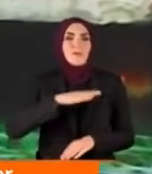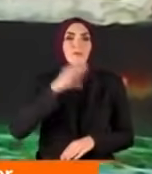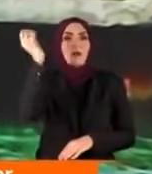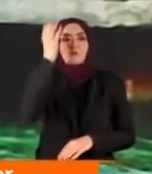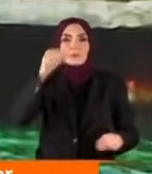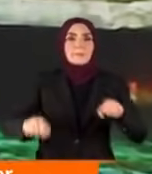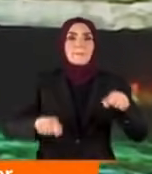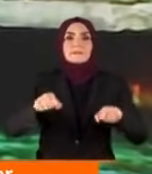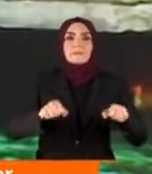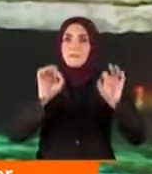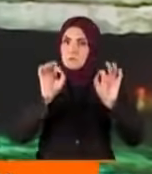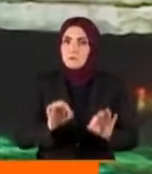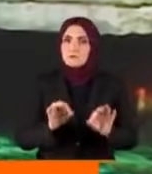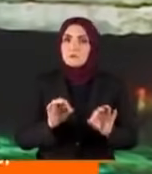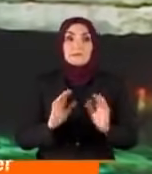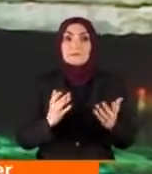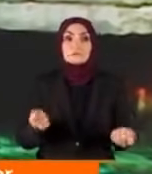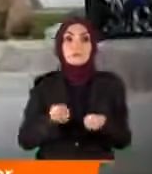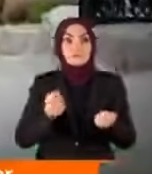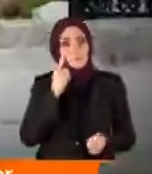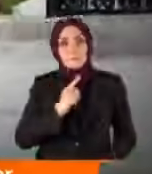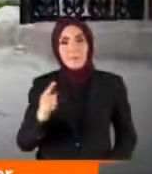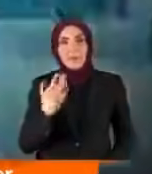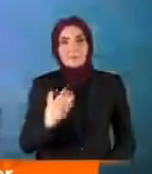nasıl çalışıyor? Gelin bakalım.